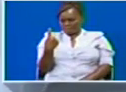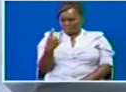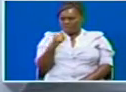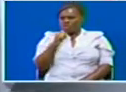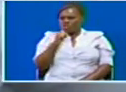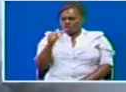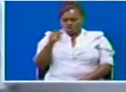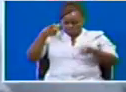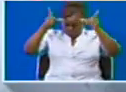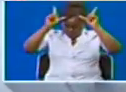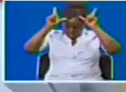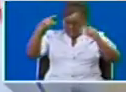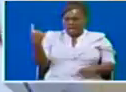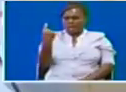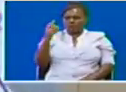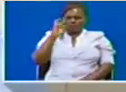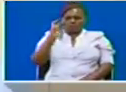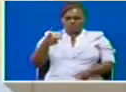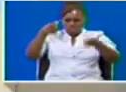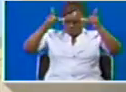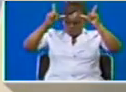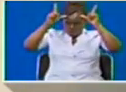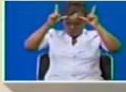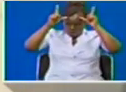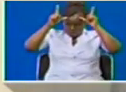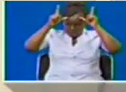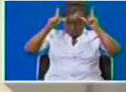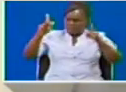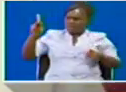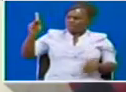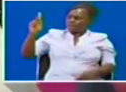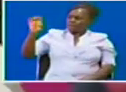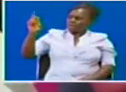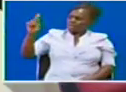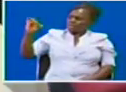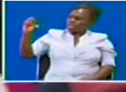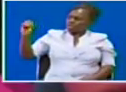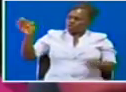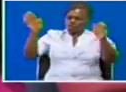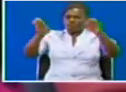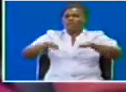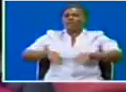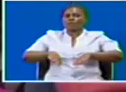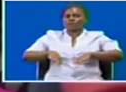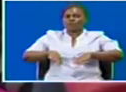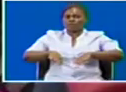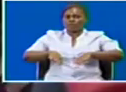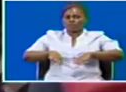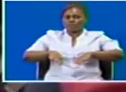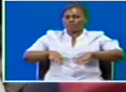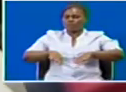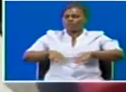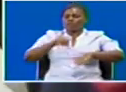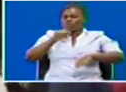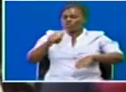yake ng'ombe. Kwa sababu ukiangalia ng'ombe ambaye ziko katika Kerio, Kerio Valley, iwe ni Pokot, iwe ni Baringo, iwe ni Laikipia,